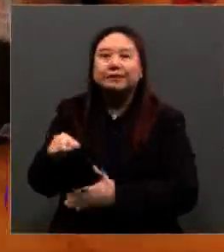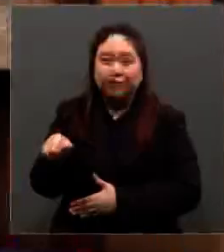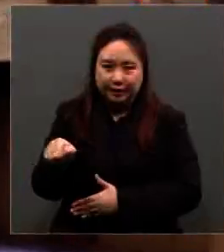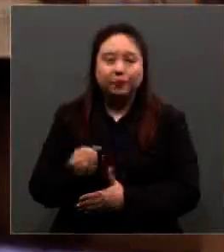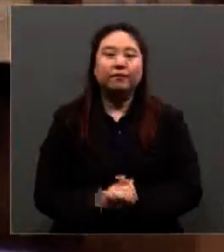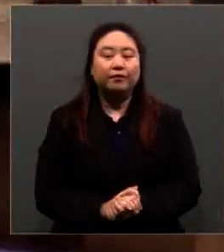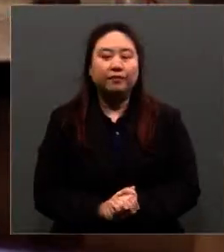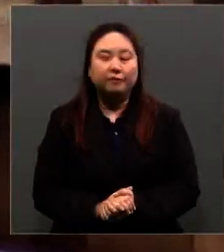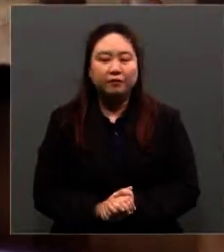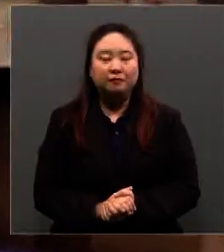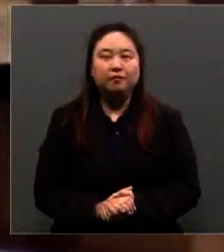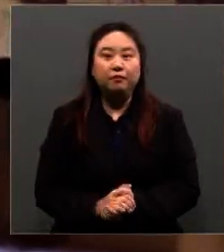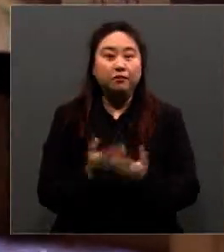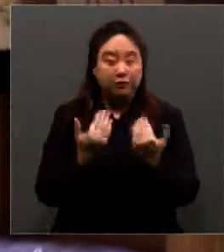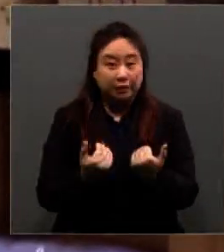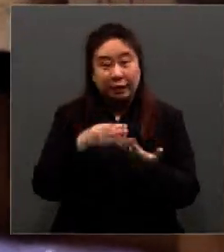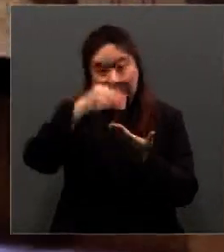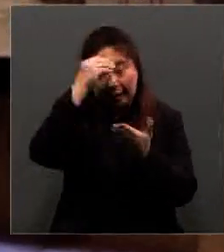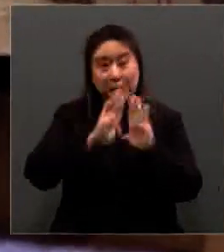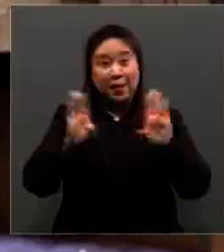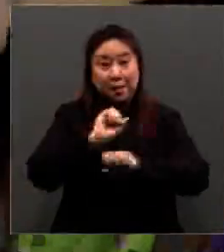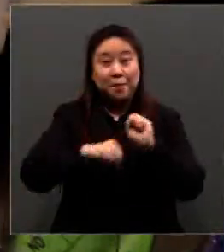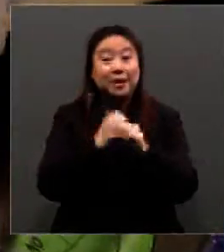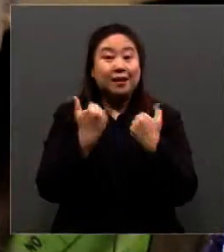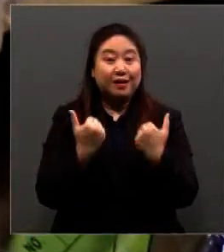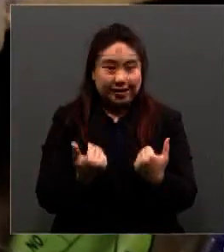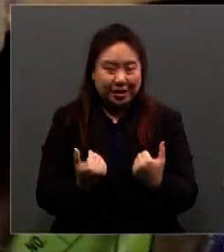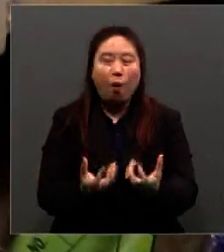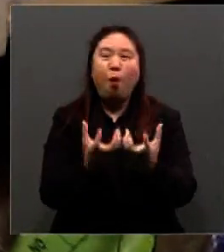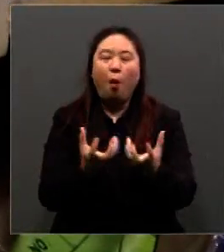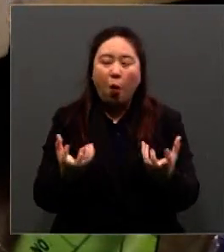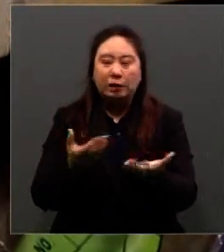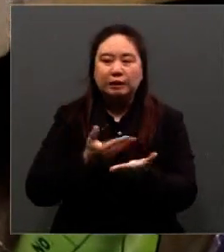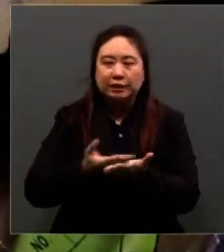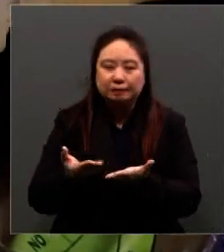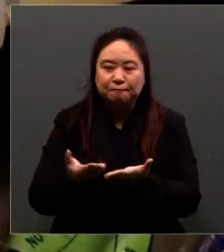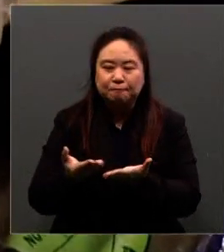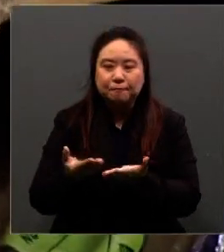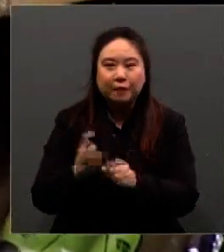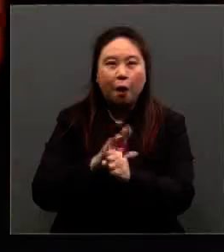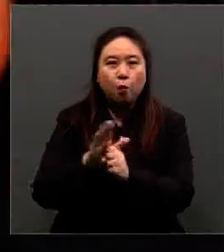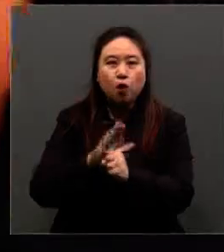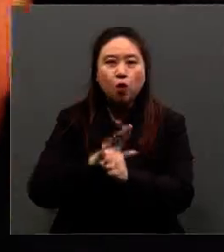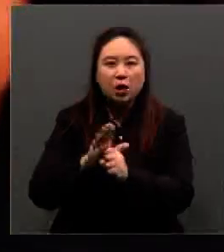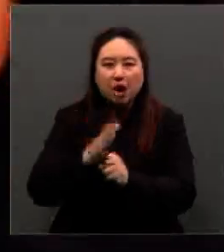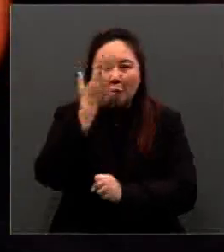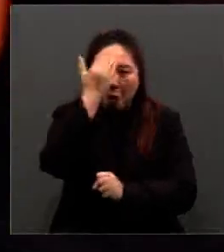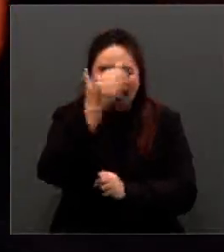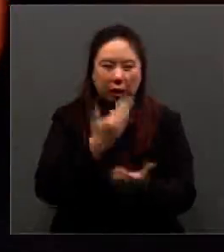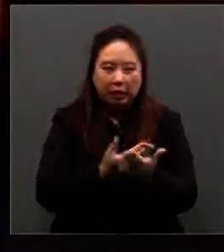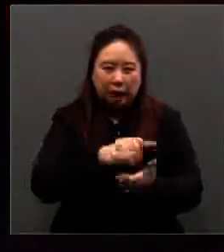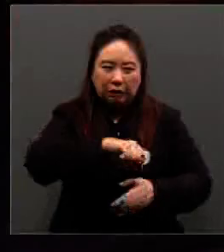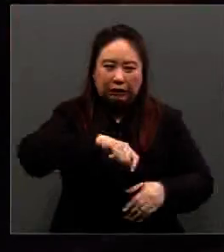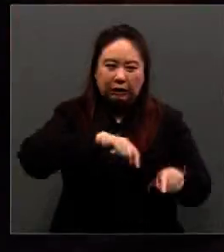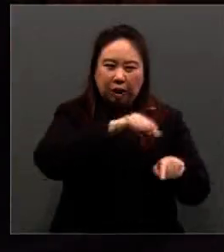ายคนเนี่ยยอมรับนะคะว่าเปิดเทอมปีนี้จะซื้อของเท่าที่จำเป็นเท่านั้นเพราะว่ามันมีค่าใช้จ่ายอื่นๆเพิ่ม